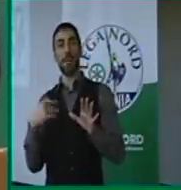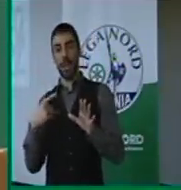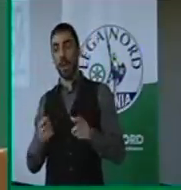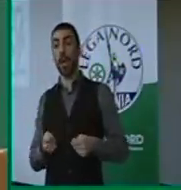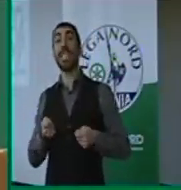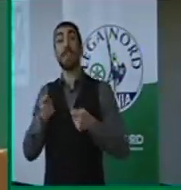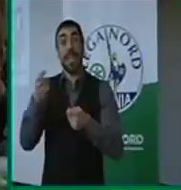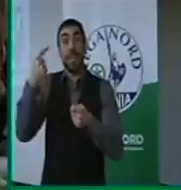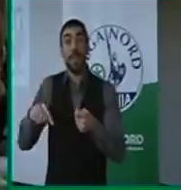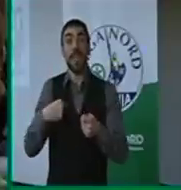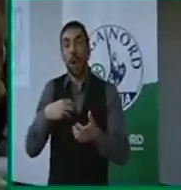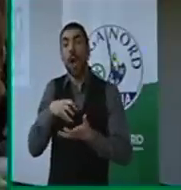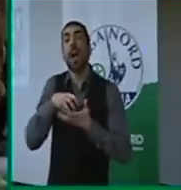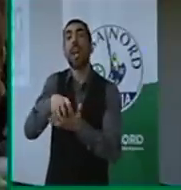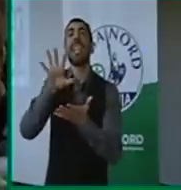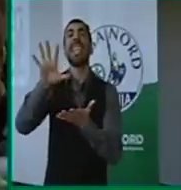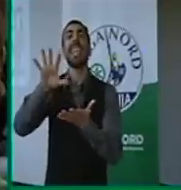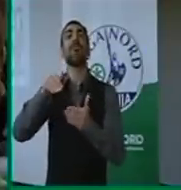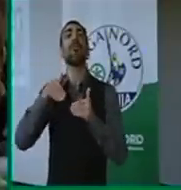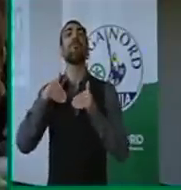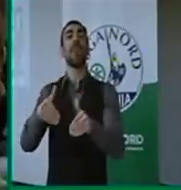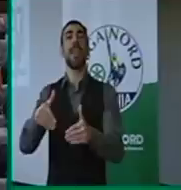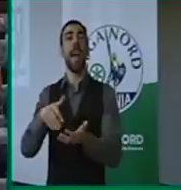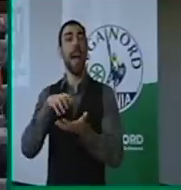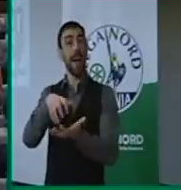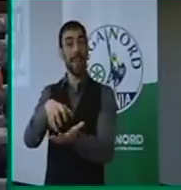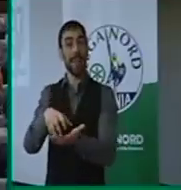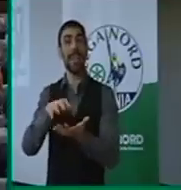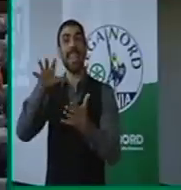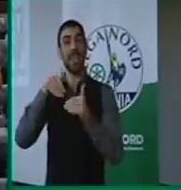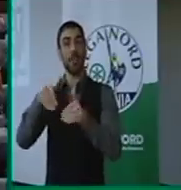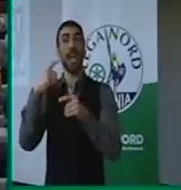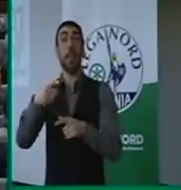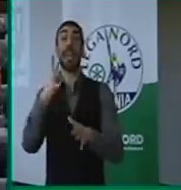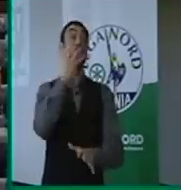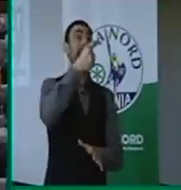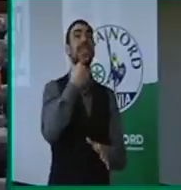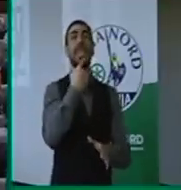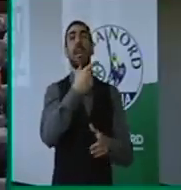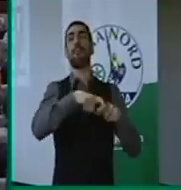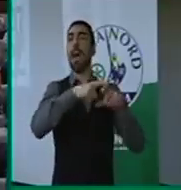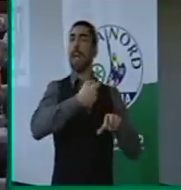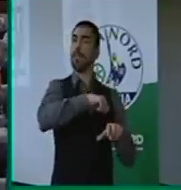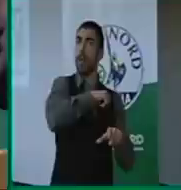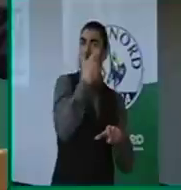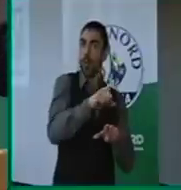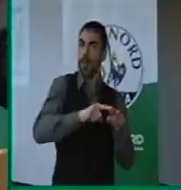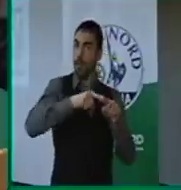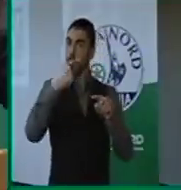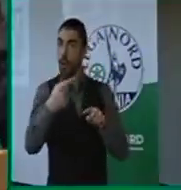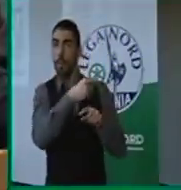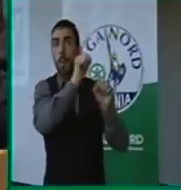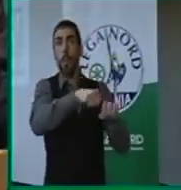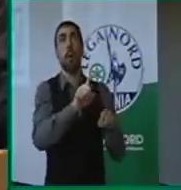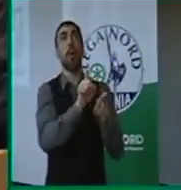spesa Abbiamo versato 10 miliardi Allora 10 miliardi per salvare le banche spagnole perché poi dopo loro potessero